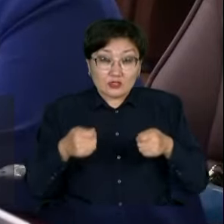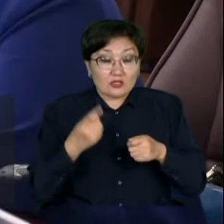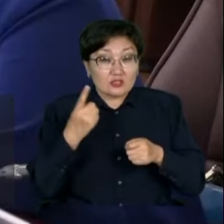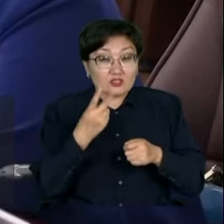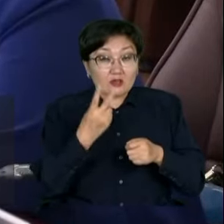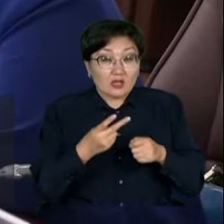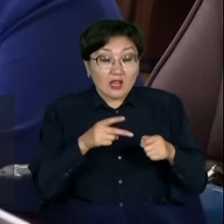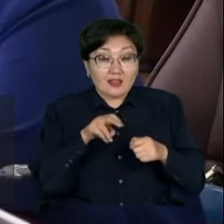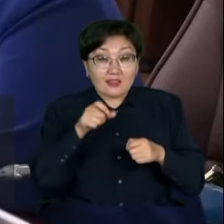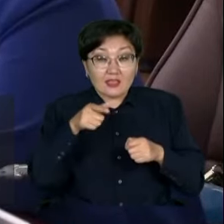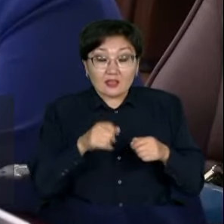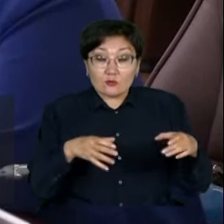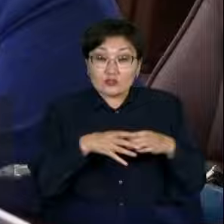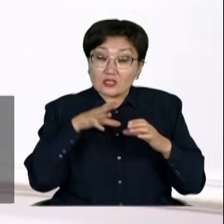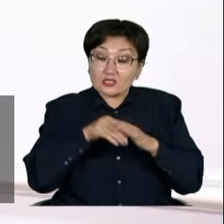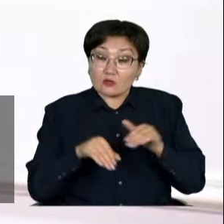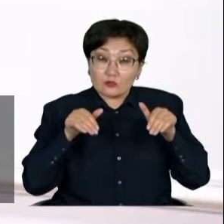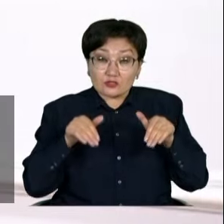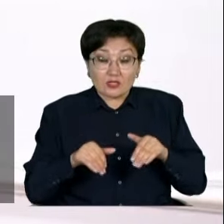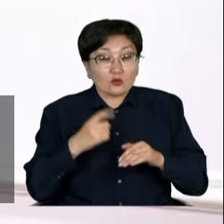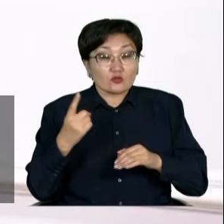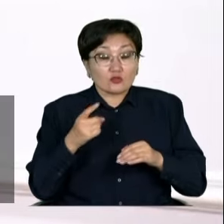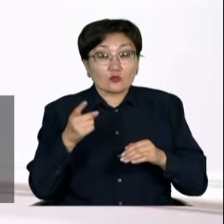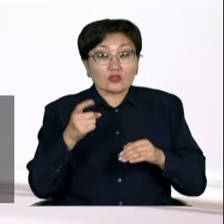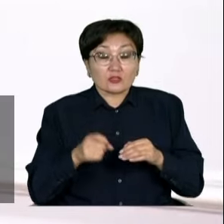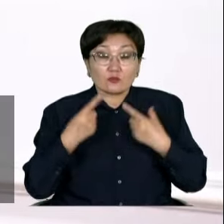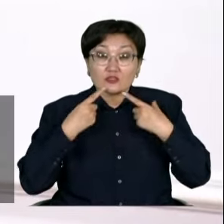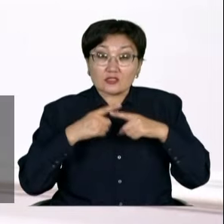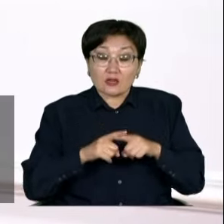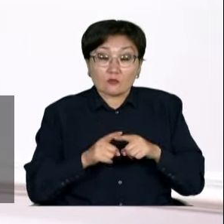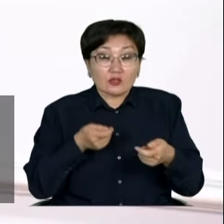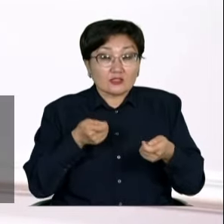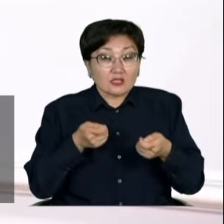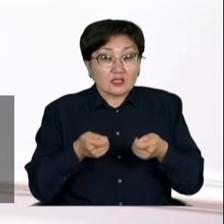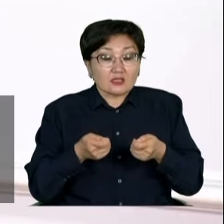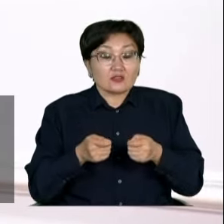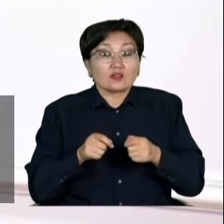және екінші лигаға жатқызылатын колледждер алғашқы 100 технологиялық көшбасшыны